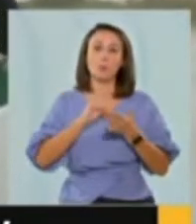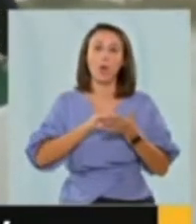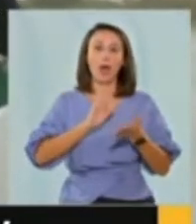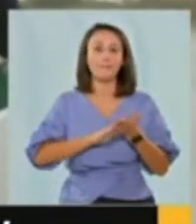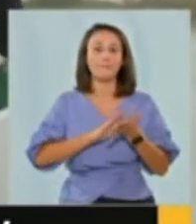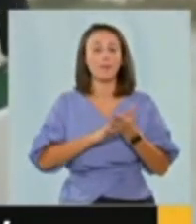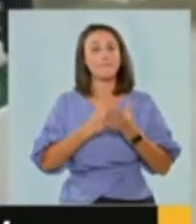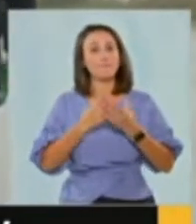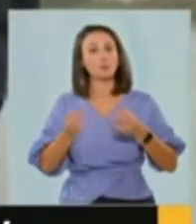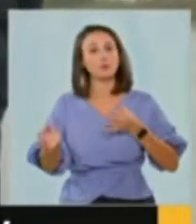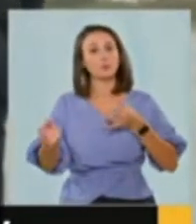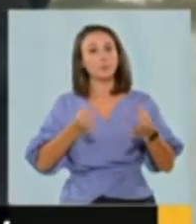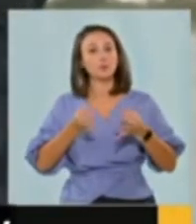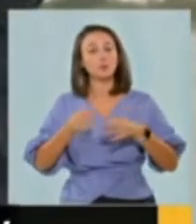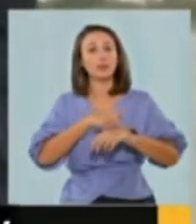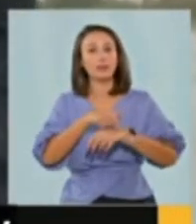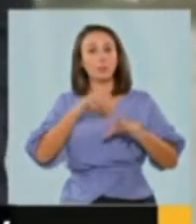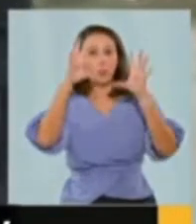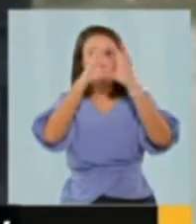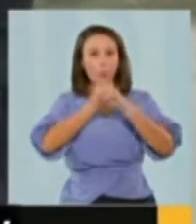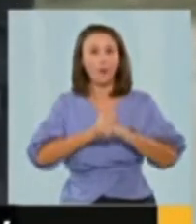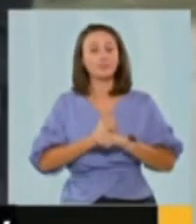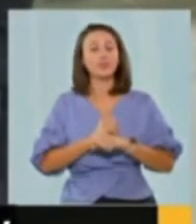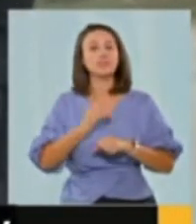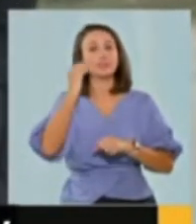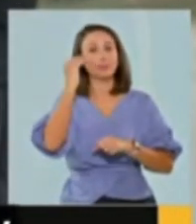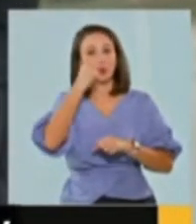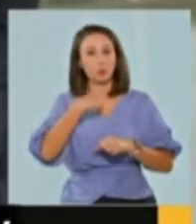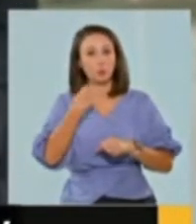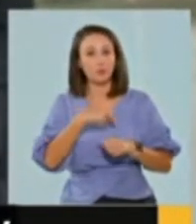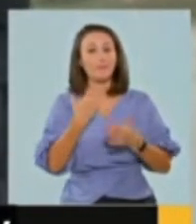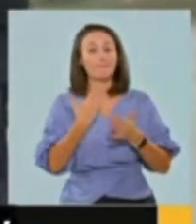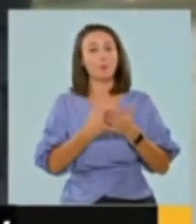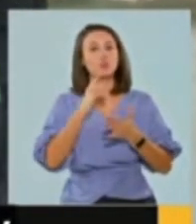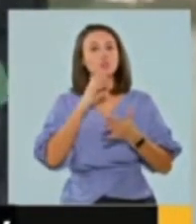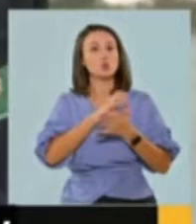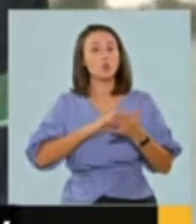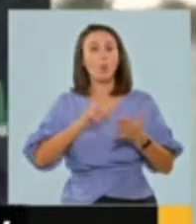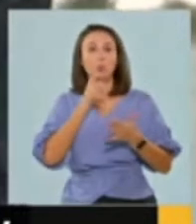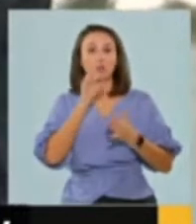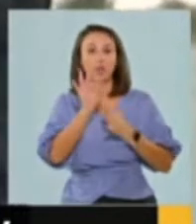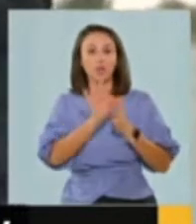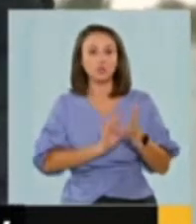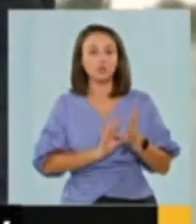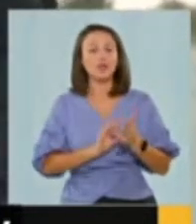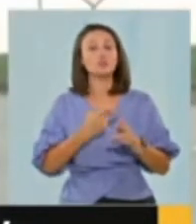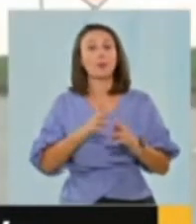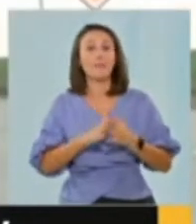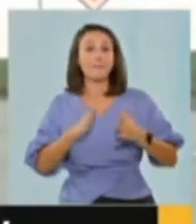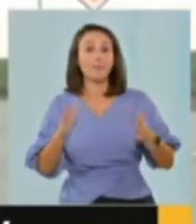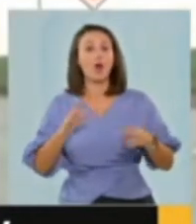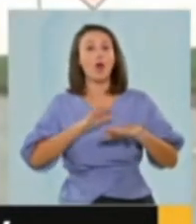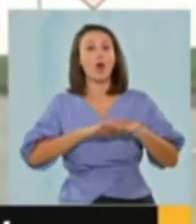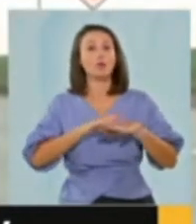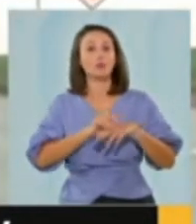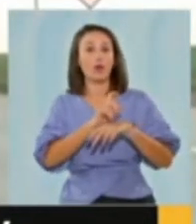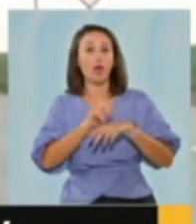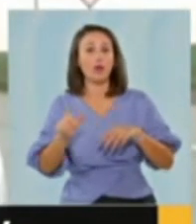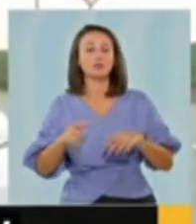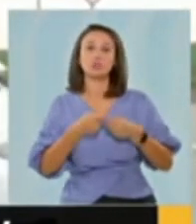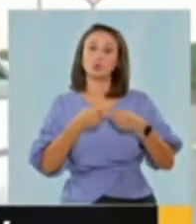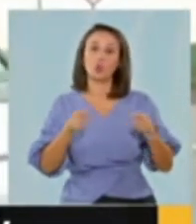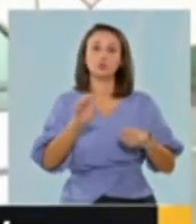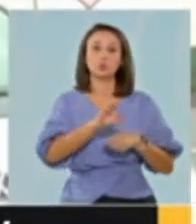unui set de restricții pe timp de noapte sau de weekend, deoarece este zona care a înregistrat cea mai mare rată de incidență din